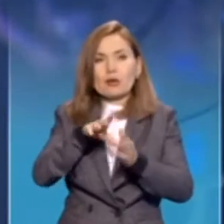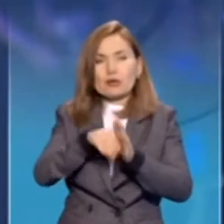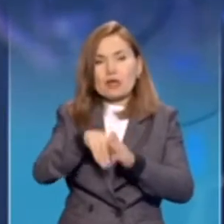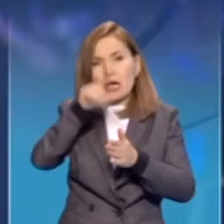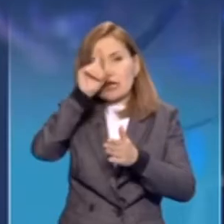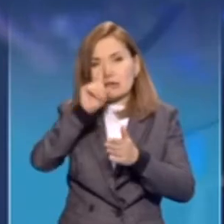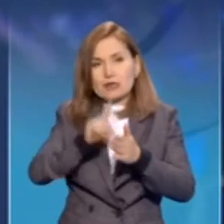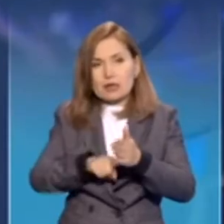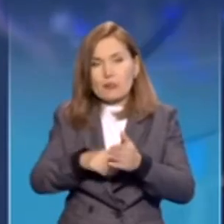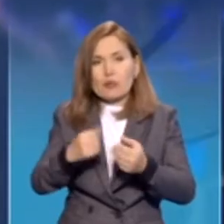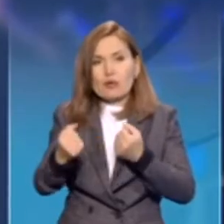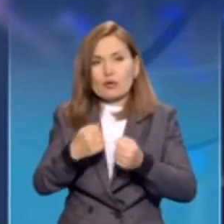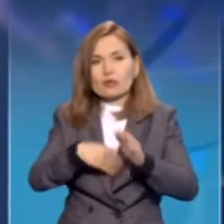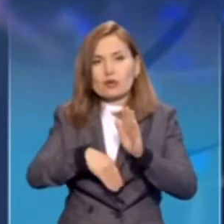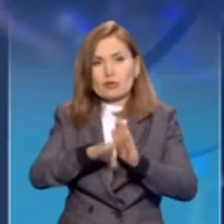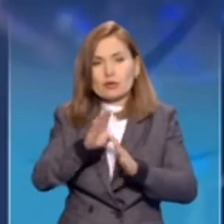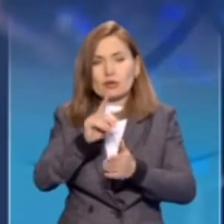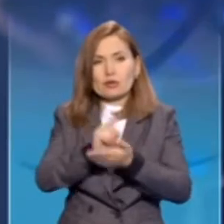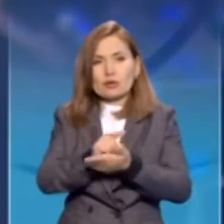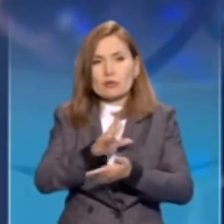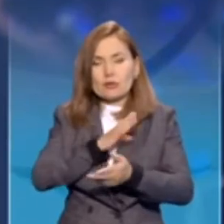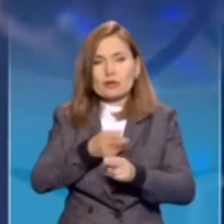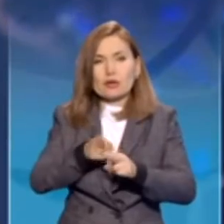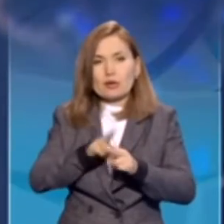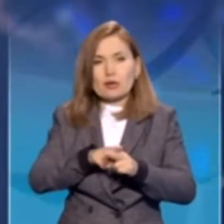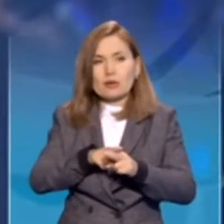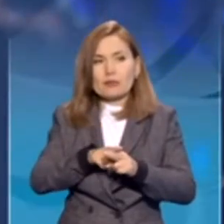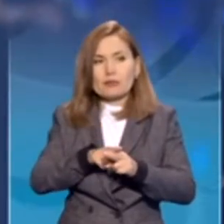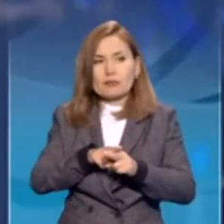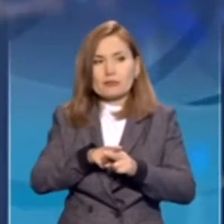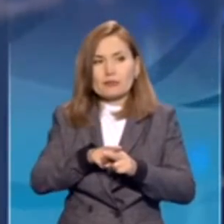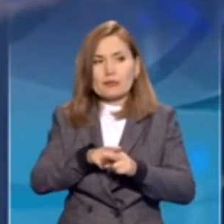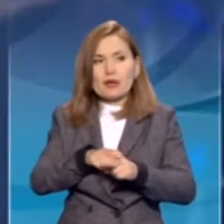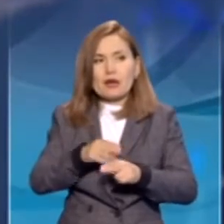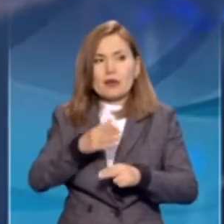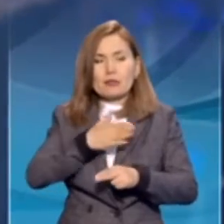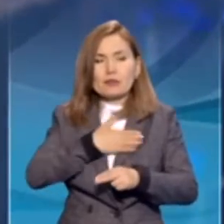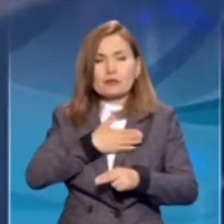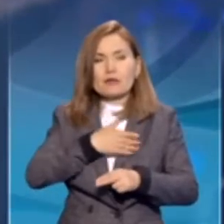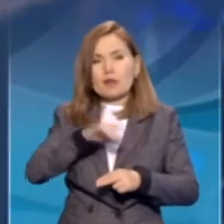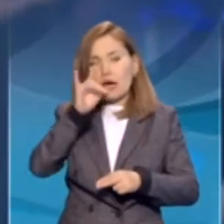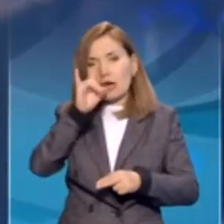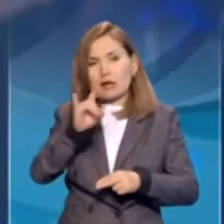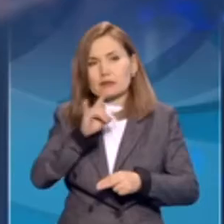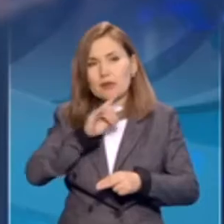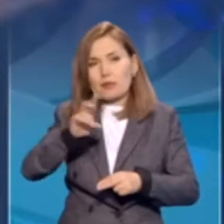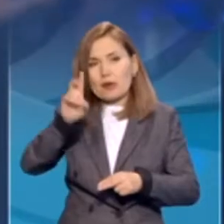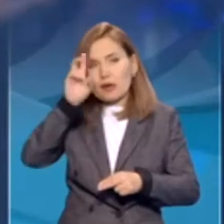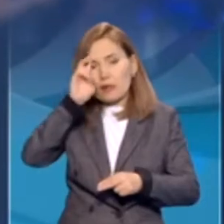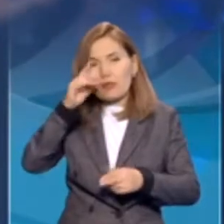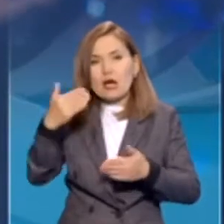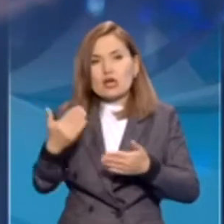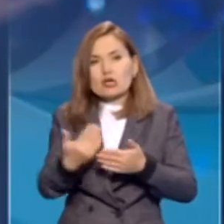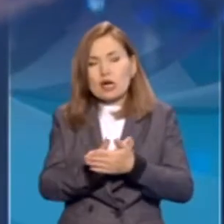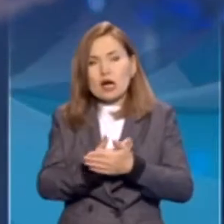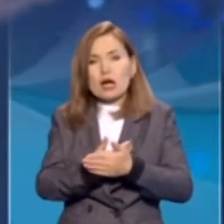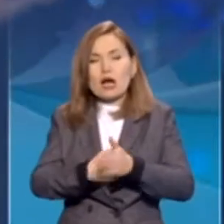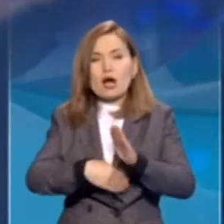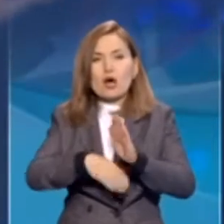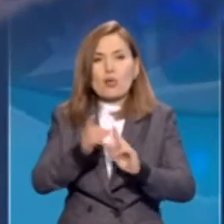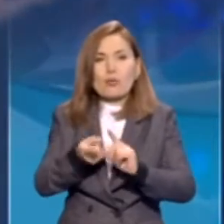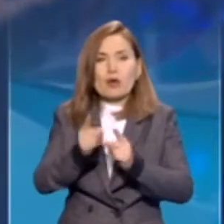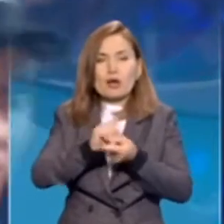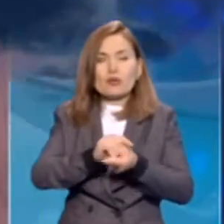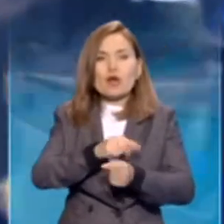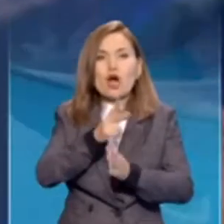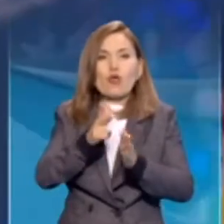senimi nagaya küşöye tüsü kerek. Osı tuğdan kelgen kezde, biz elimizdin, memleketimizdin jañaruwyna bükül